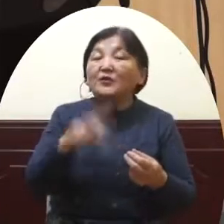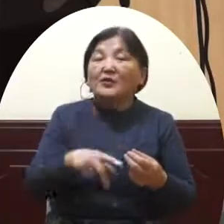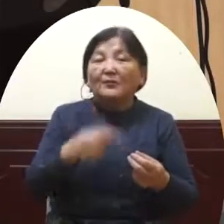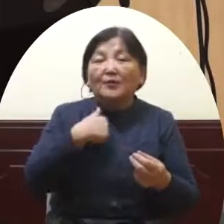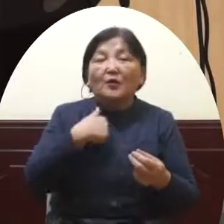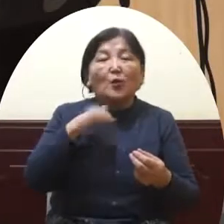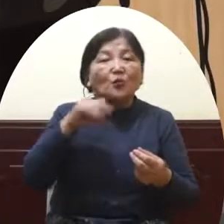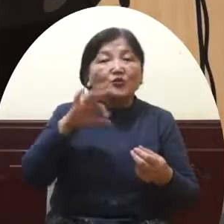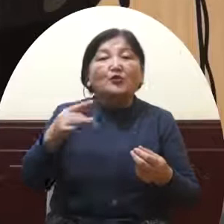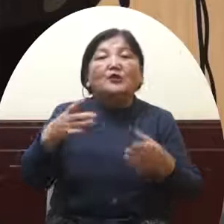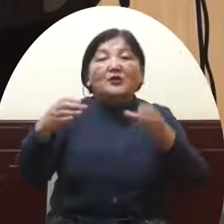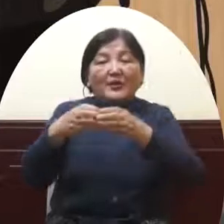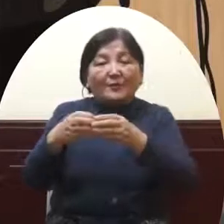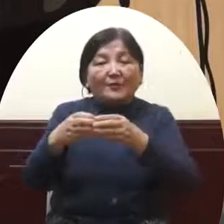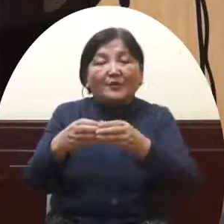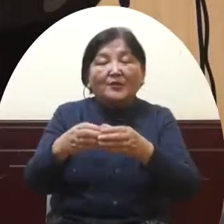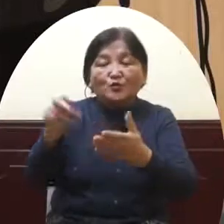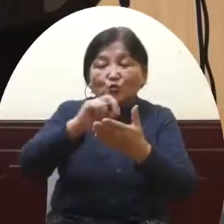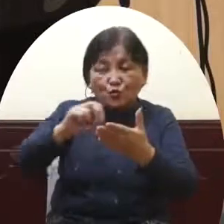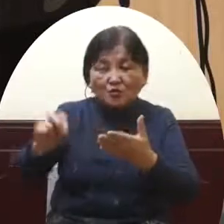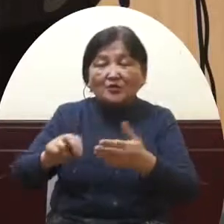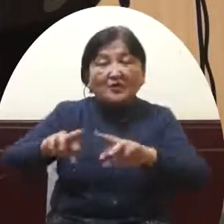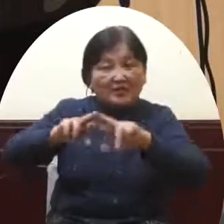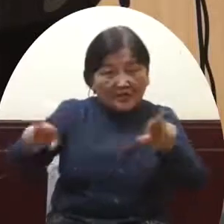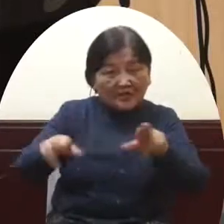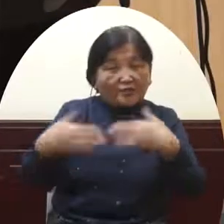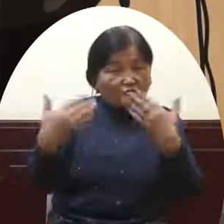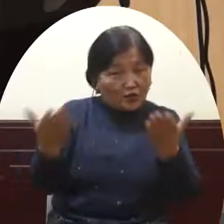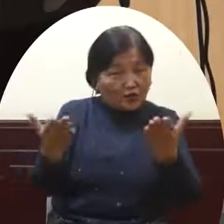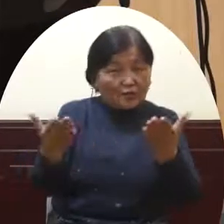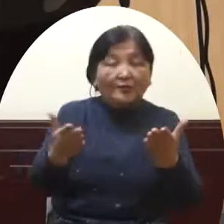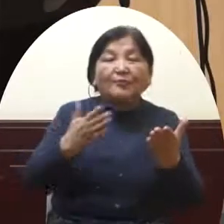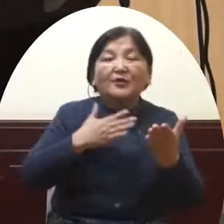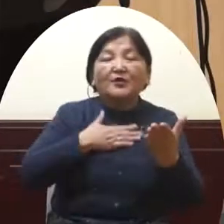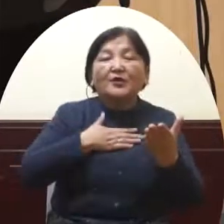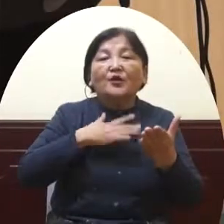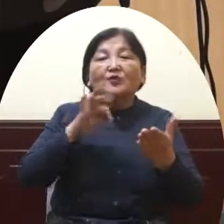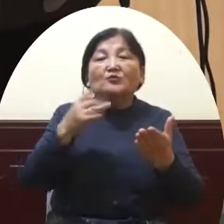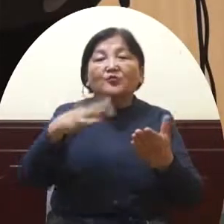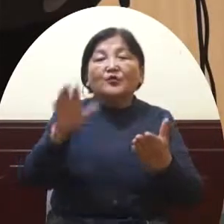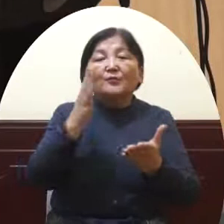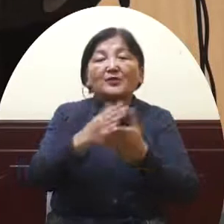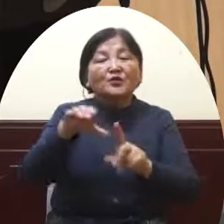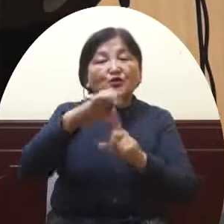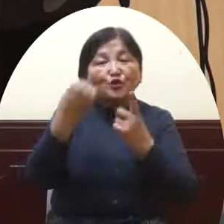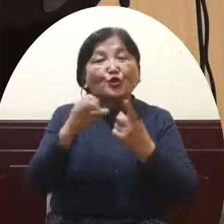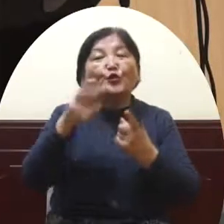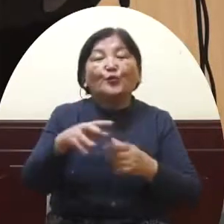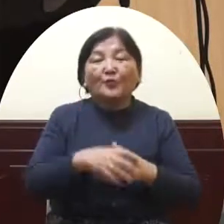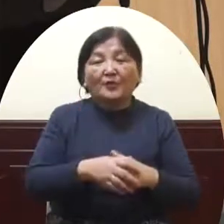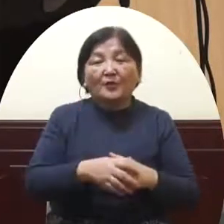намуудад зурж, ялгаж, тодруулж өгөх нь бол бидний орчин үеийн соёл байгаа юм. А ингэж ярьж байгааг